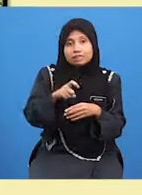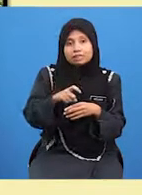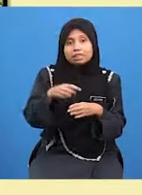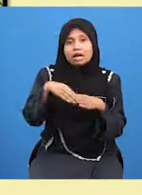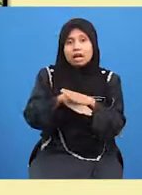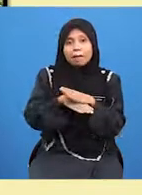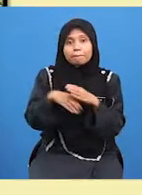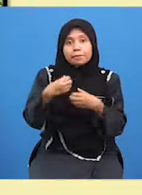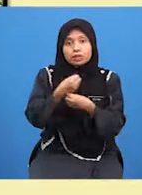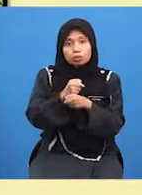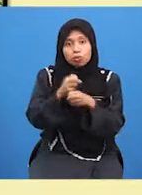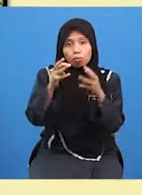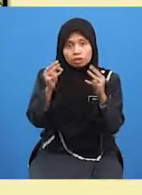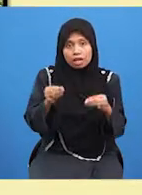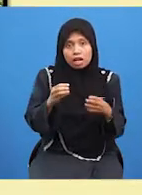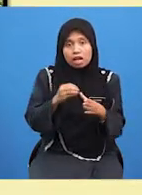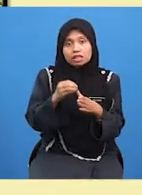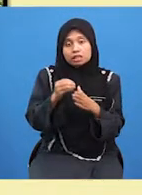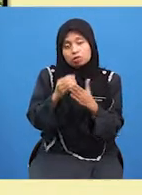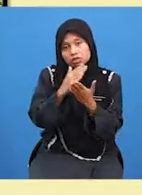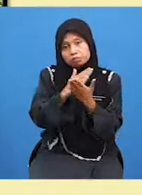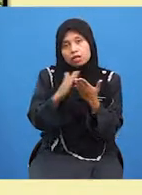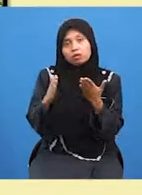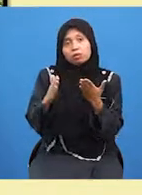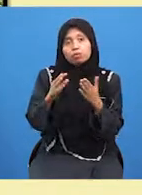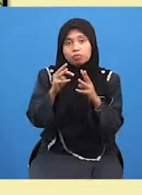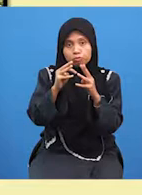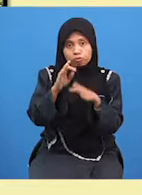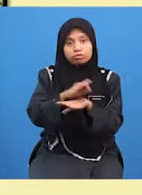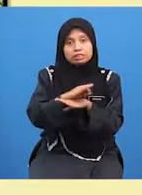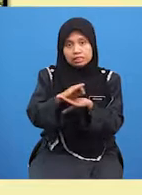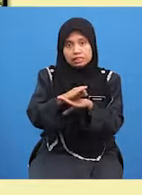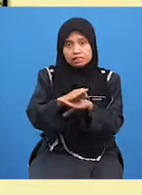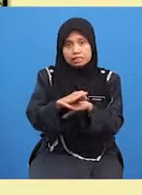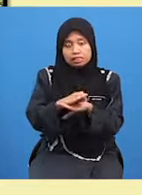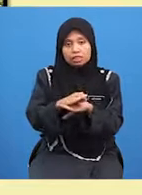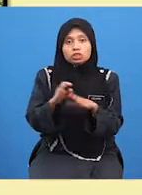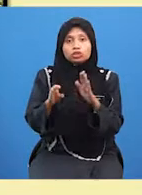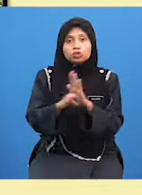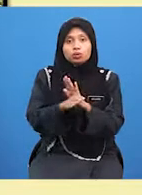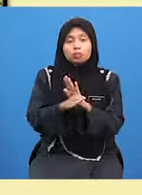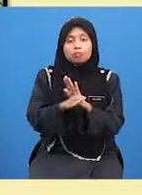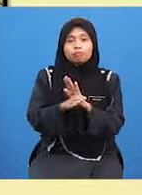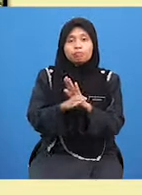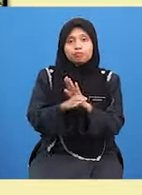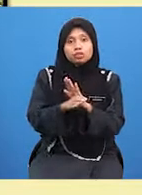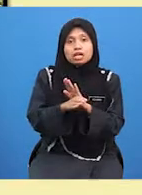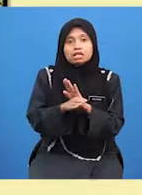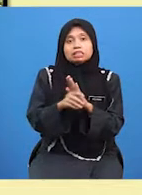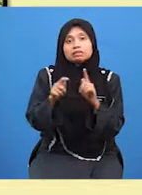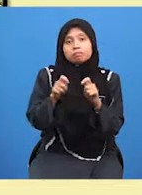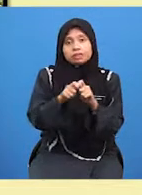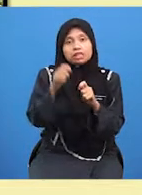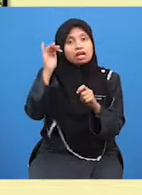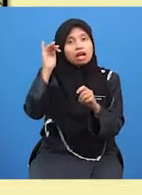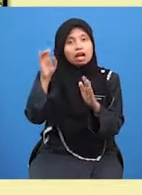dalam bentuk model berfungsi atau separa berfungsi. Contoh bagi reka bentuk produk aquaponik adalah